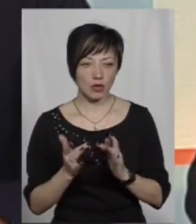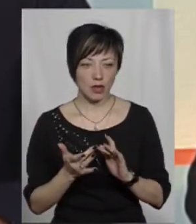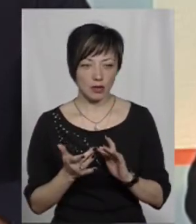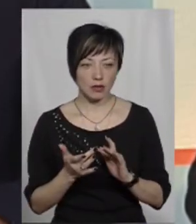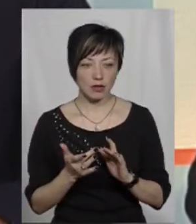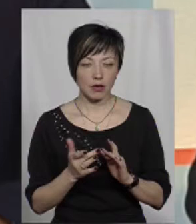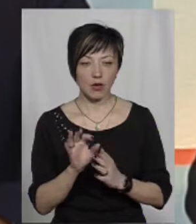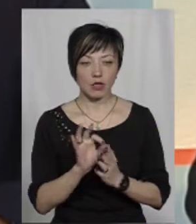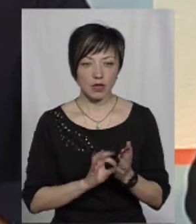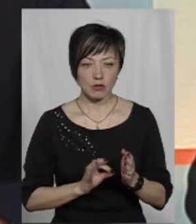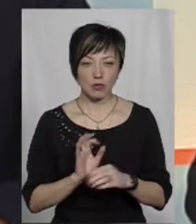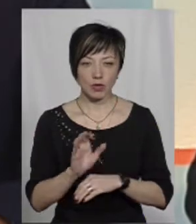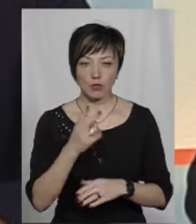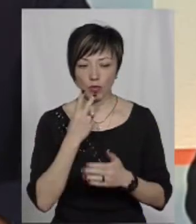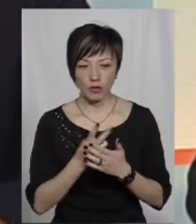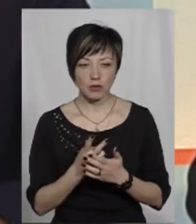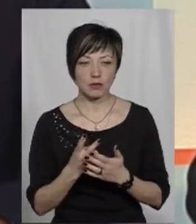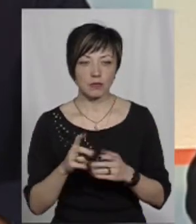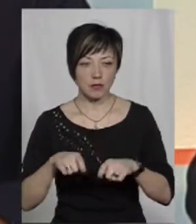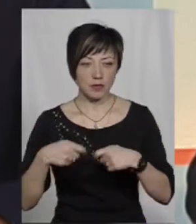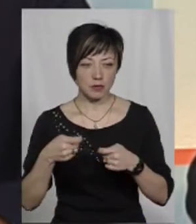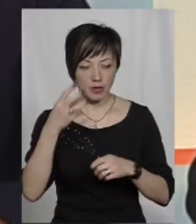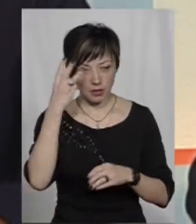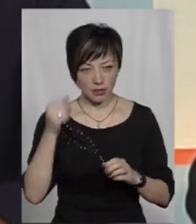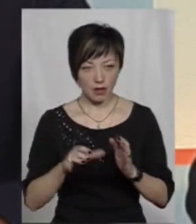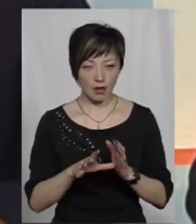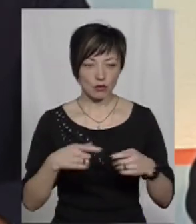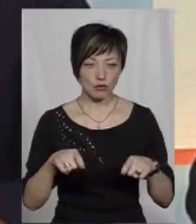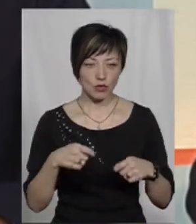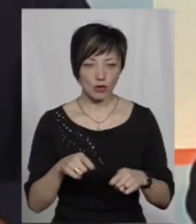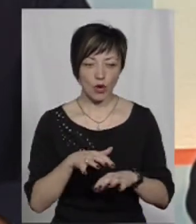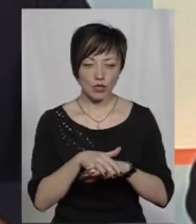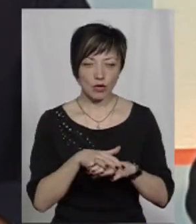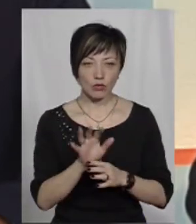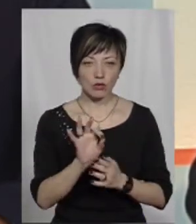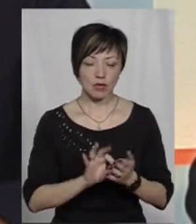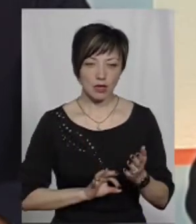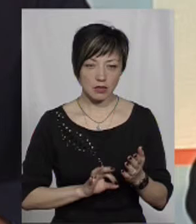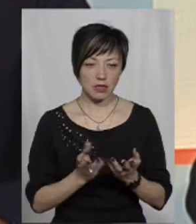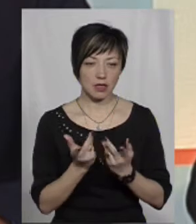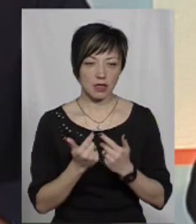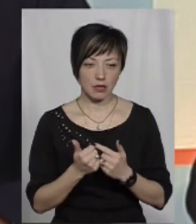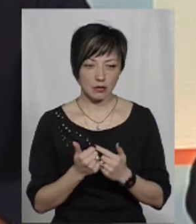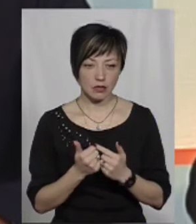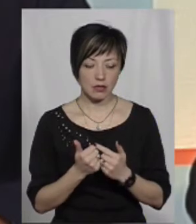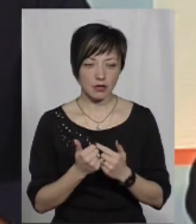онлайн-сервіс. Одразу подаються покази, вони передаються до Хмельницького енергозбуту, проводиться розрахунок